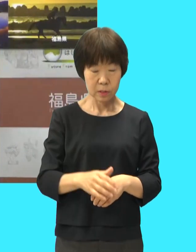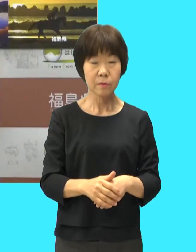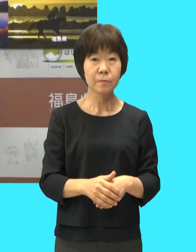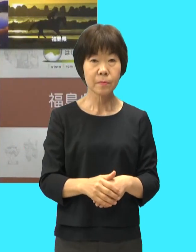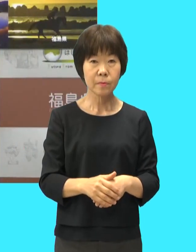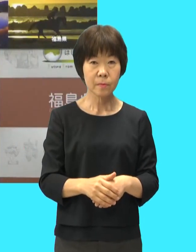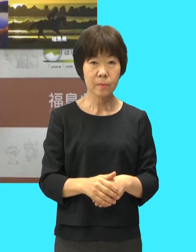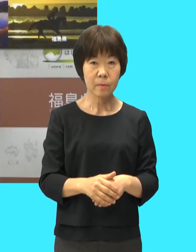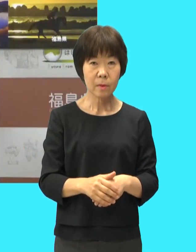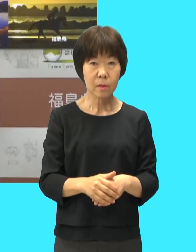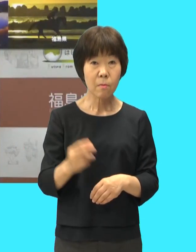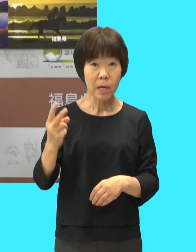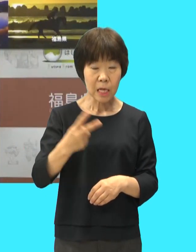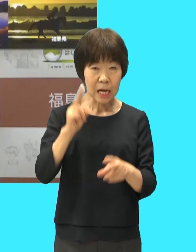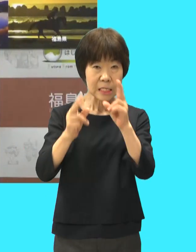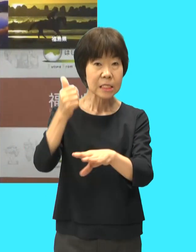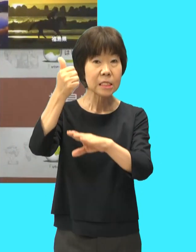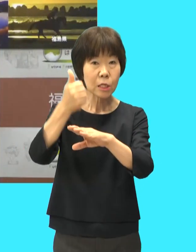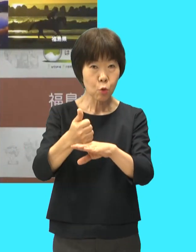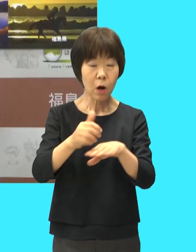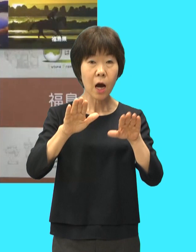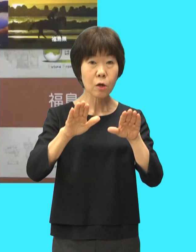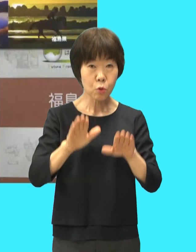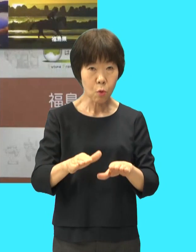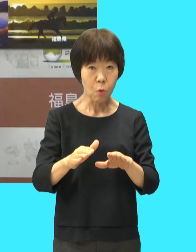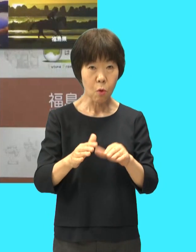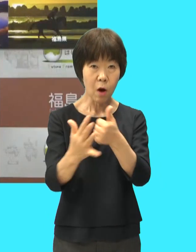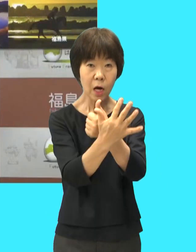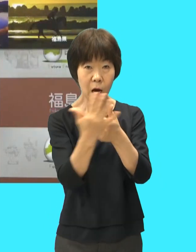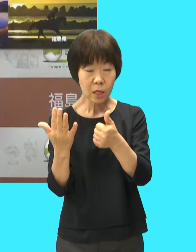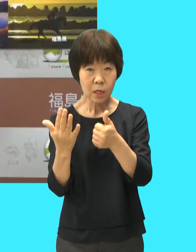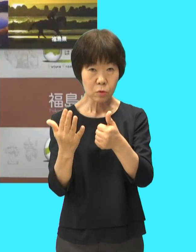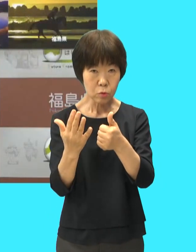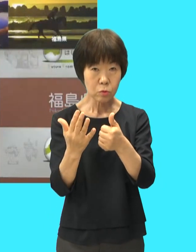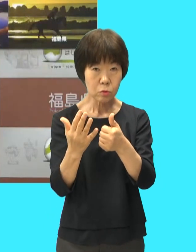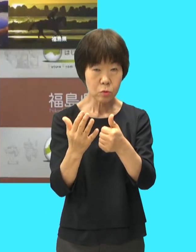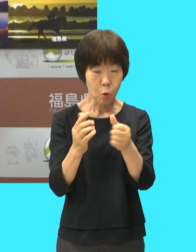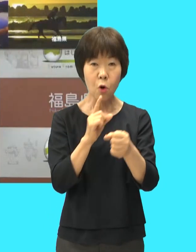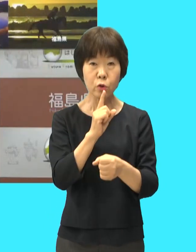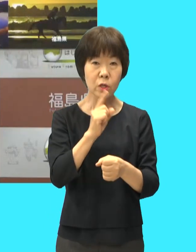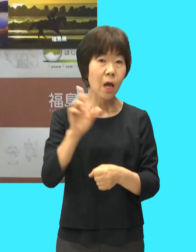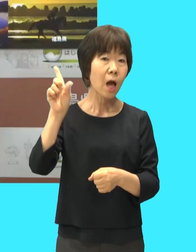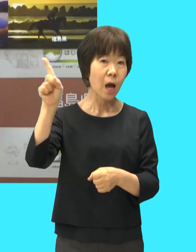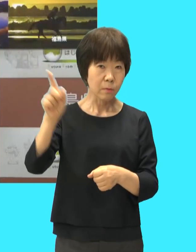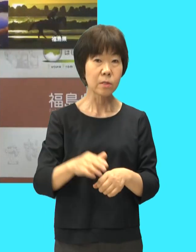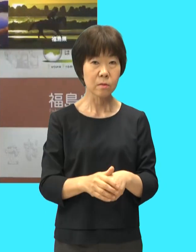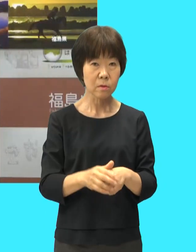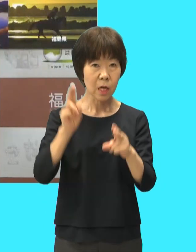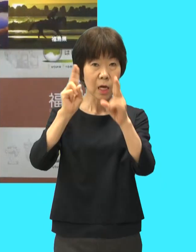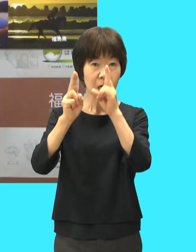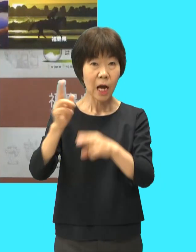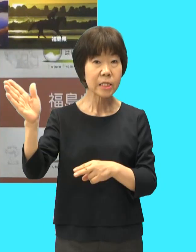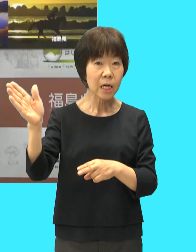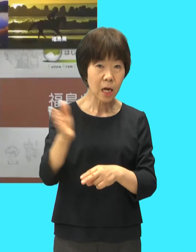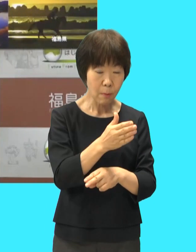ますまた社長が本日会見されると報じられております会社側からもこれ